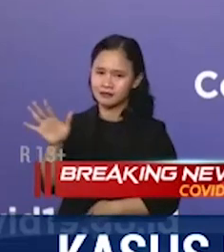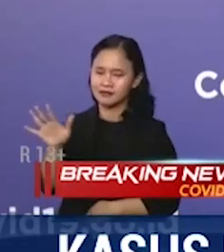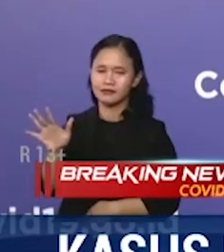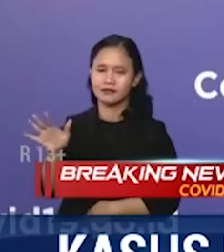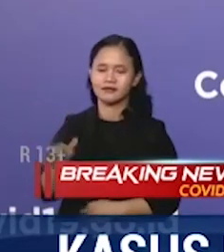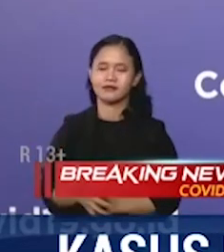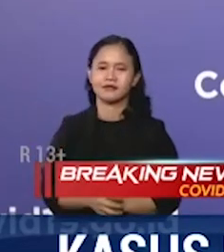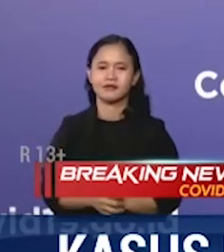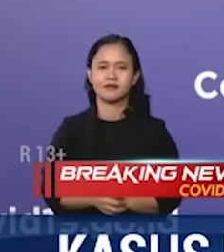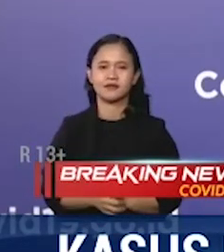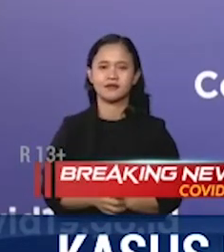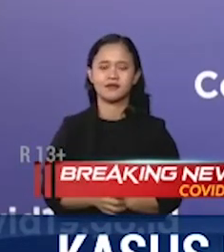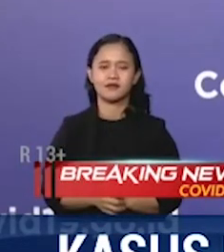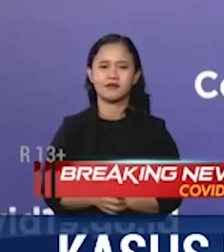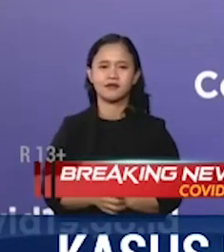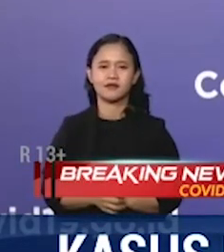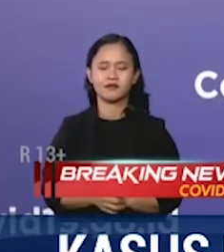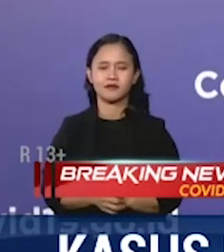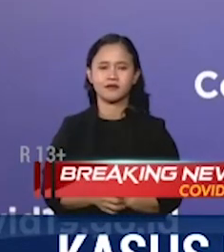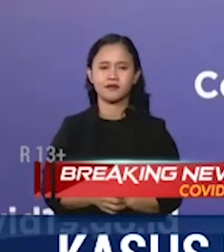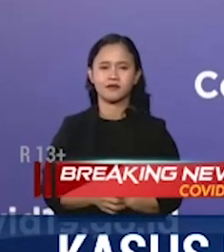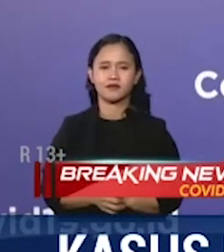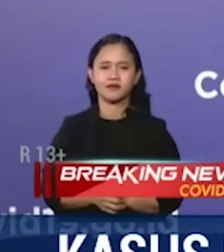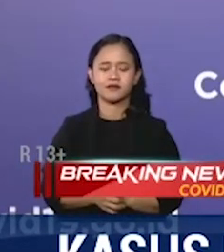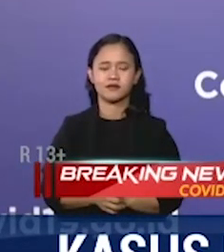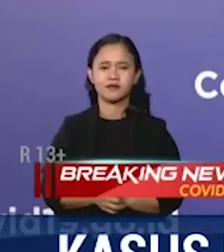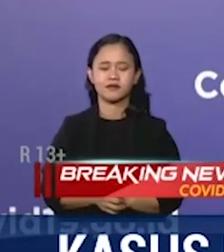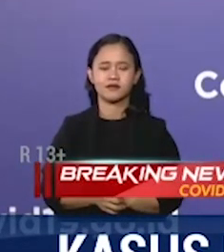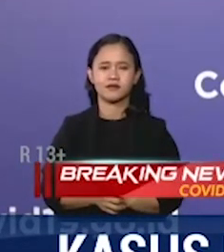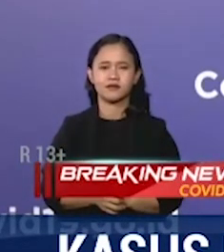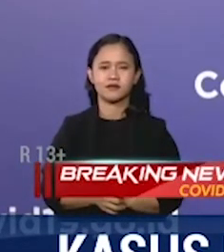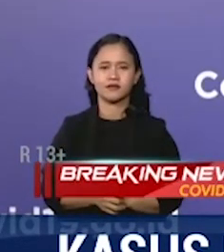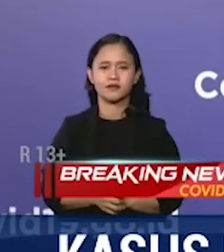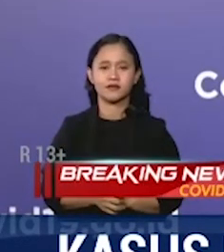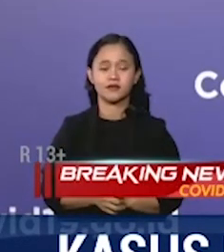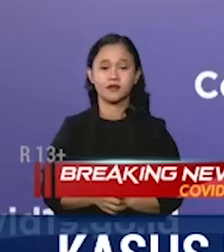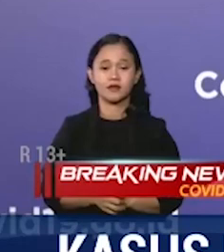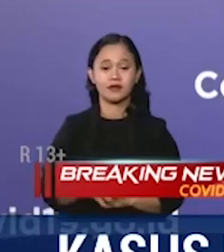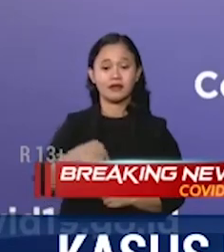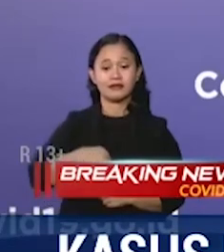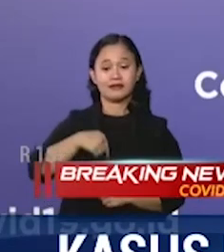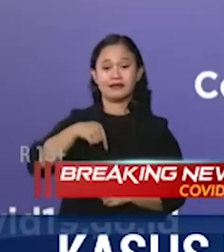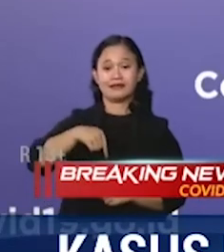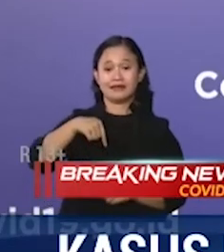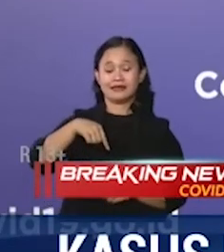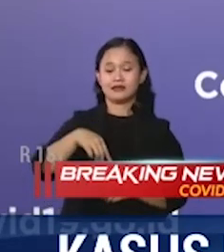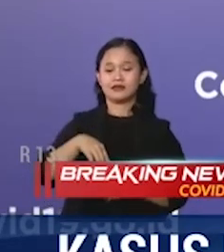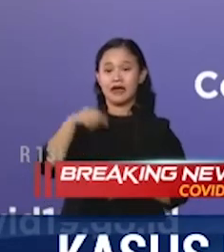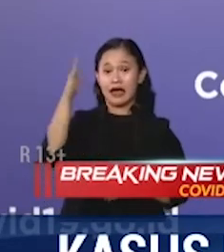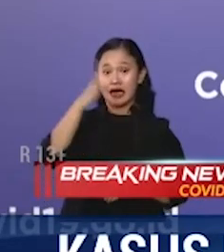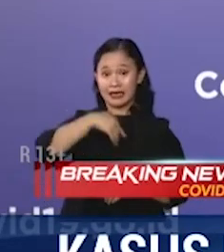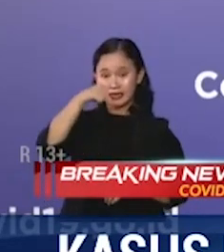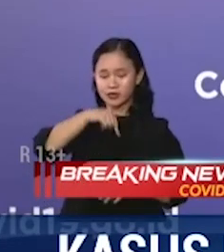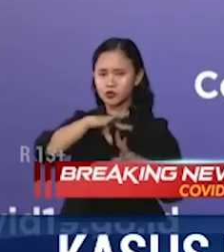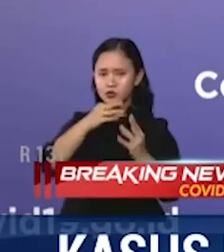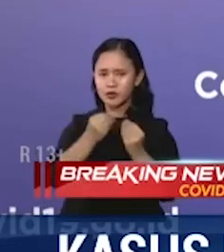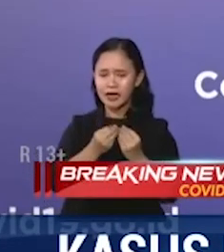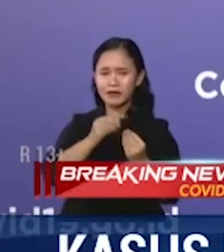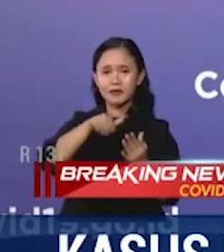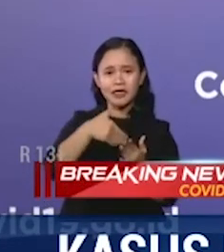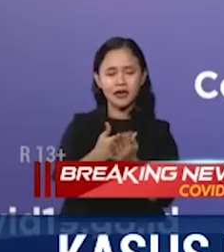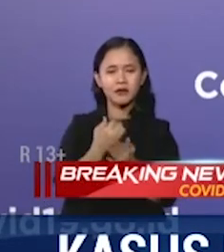rumah sakit sudah saudara hari ini dilaporkan 53 orang meninggal sehingga totalnya menjadi